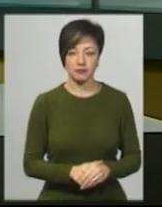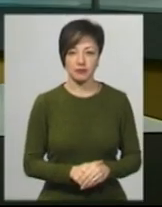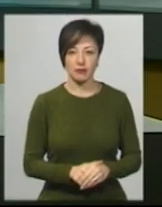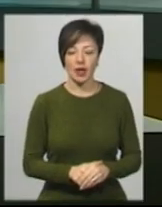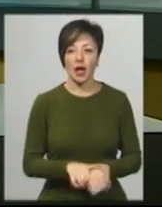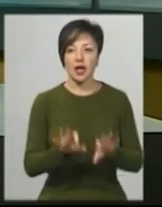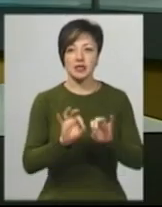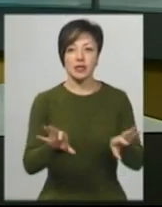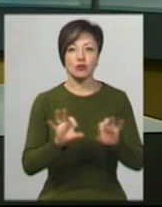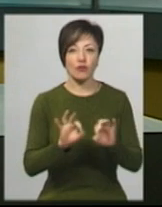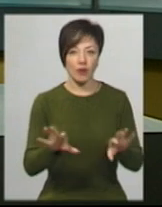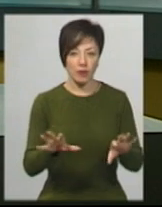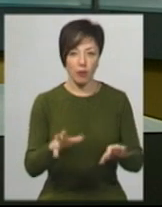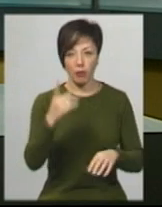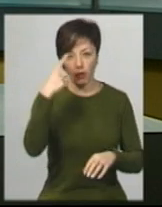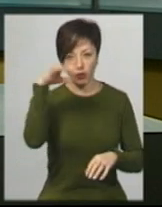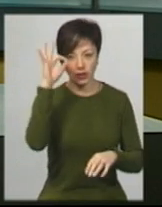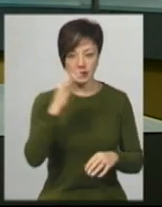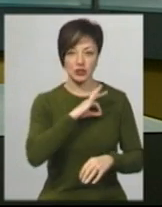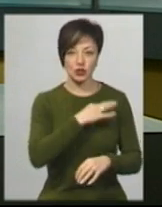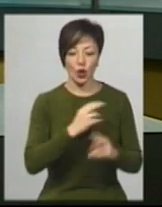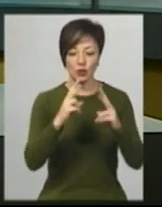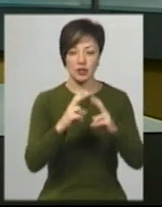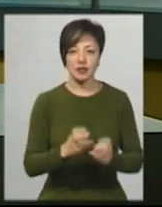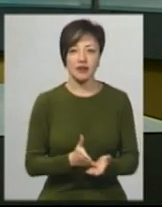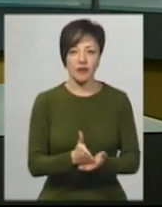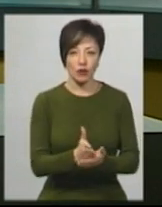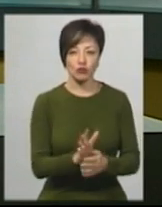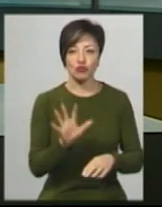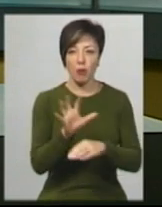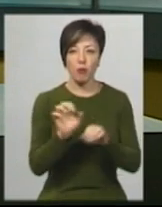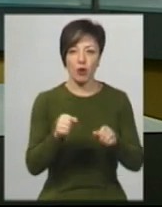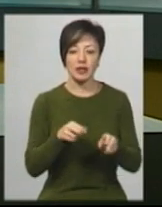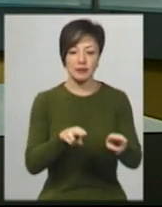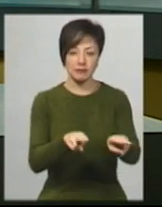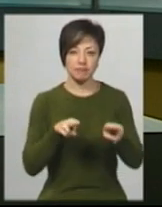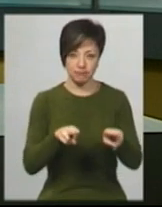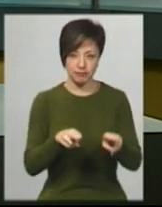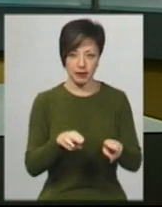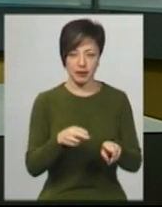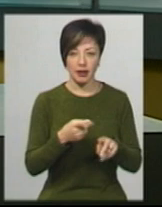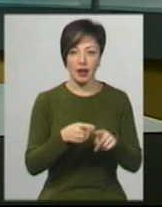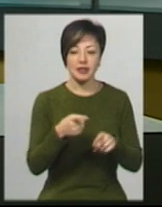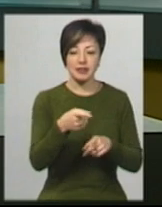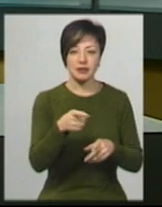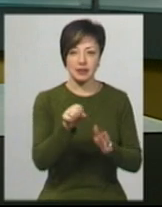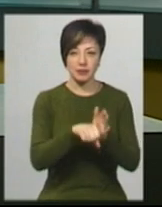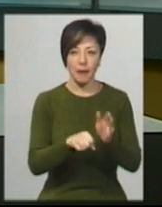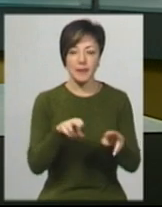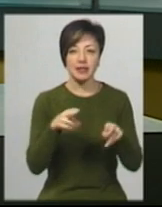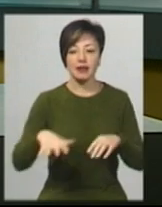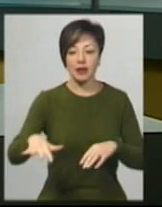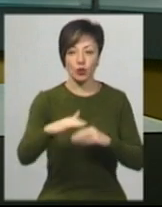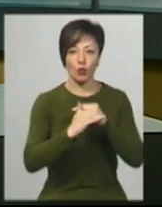За словами Анатолія Чубенка, наразі слідчими розглядається версія, що собаку могли застрелити мисливці, адже на території колишнього